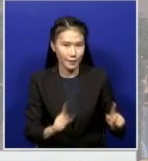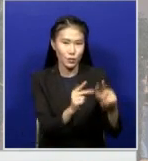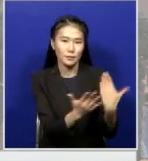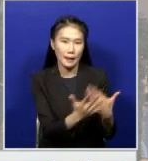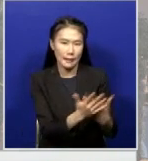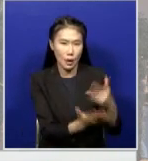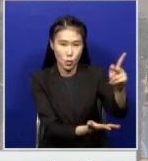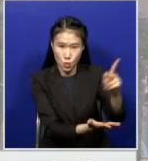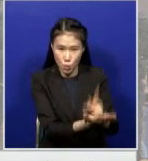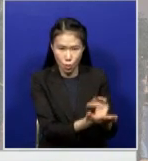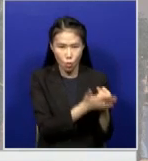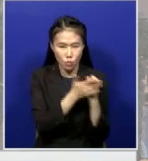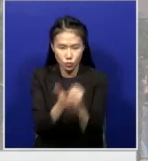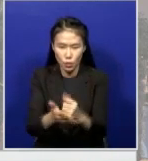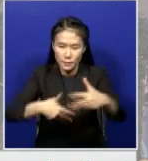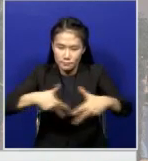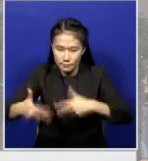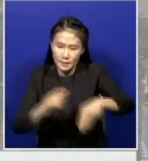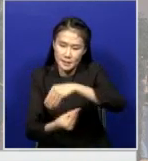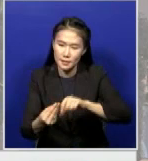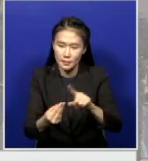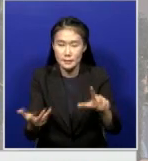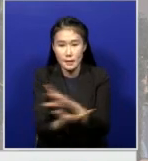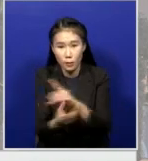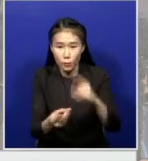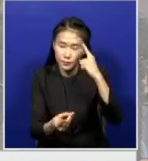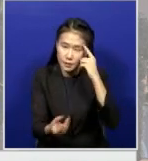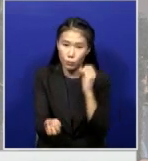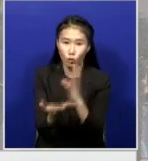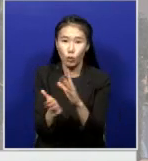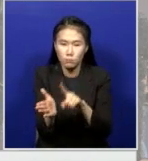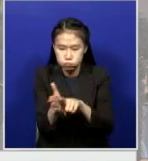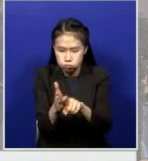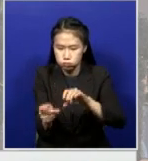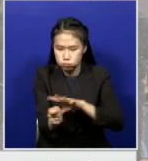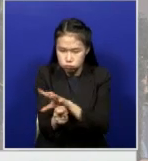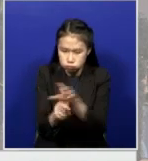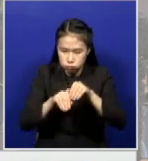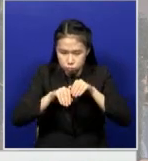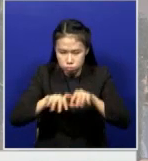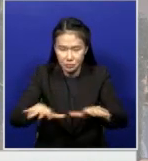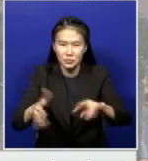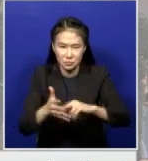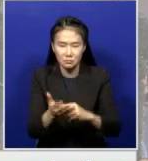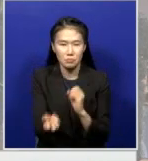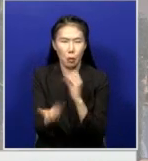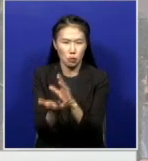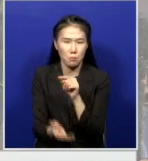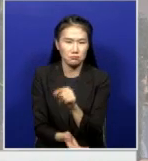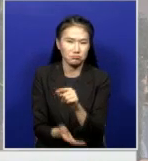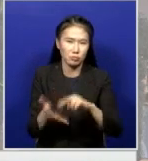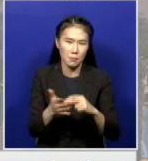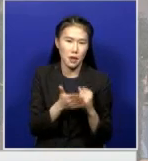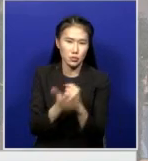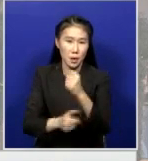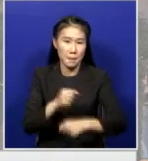ยียวยาและฟื้นฟูเศรษฐกิจและสังคมที่รับผลกระทบจากการระบาดของโรคติดเชื้อไวรัสโคโรนา2019พ.